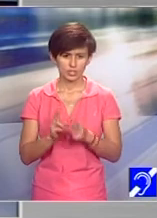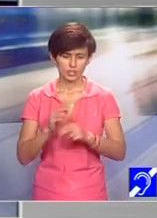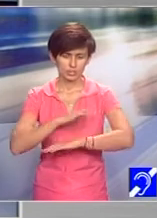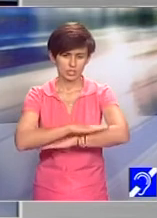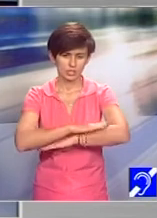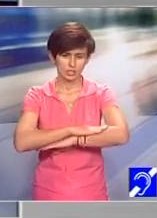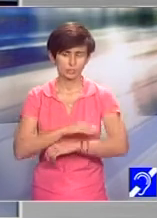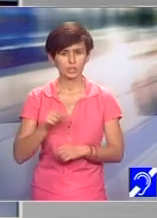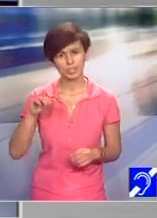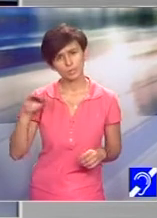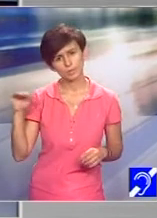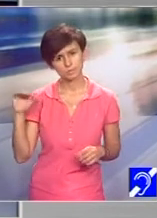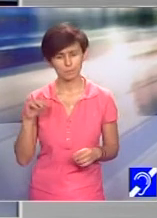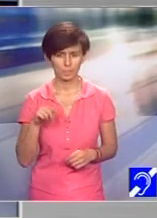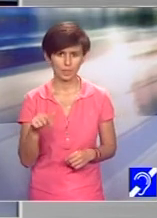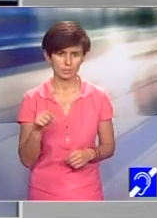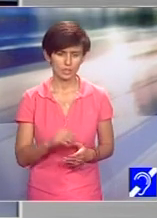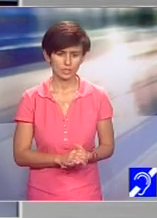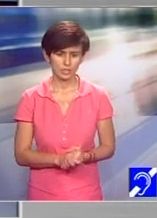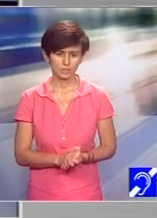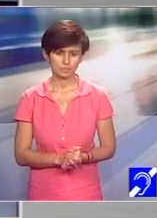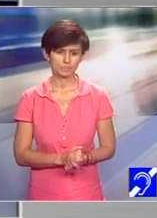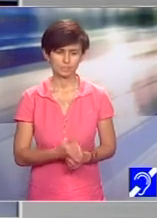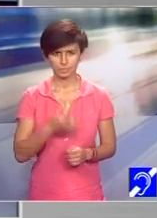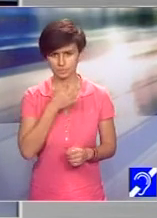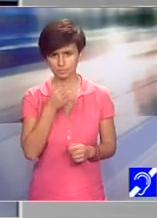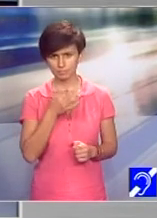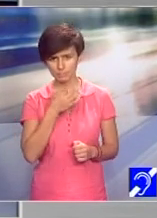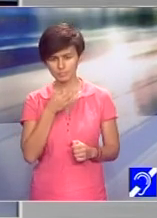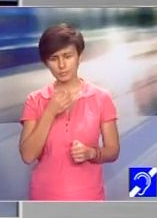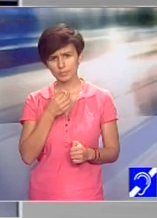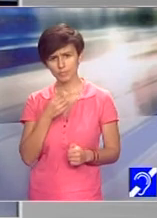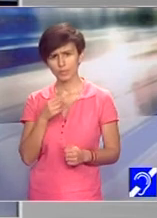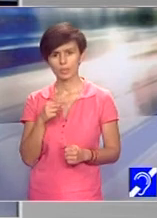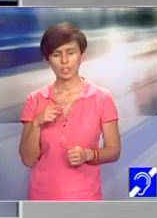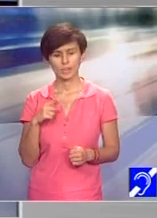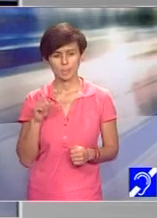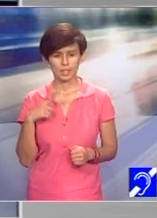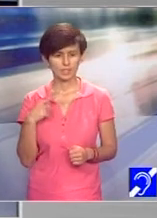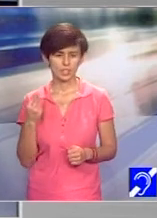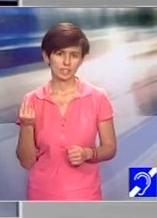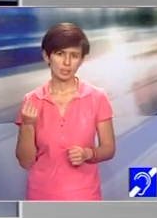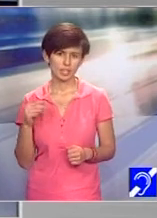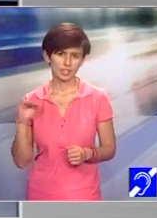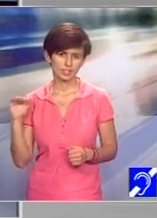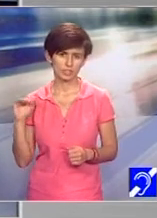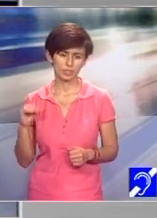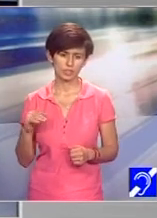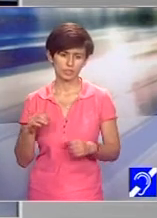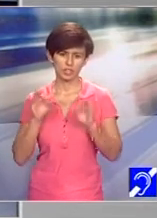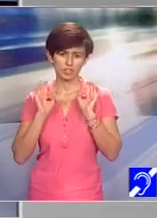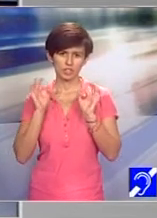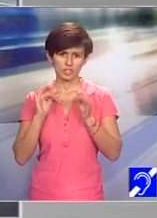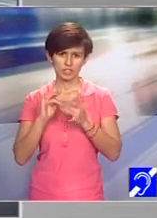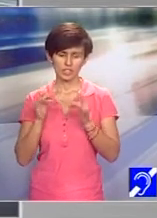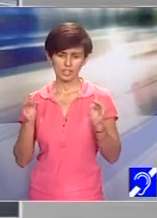cu copiilor, să le spună că este nociv să lași copilul singur să navigheze cine știe pe unde, trebuie